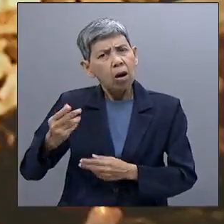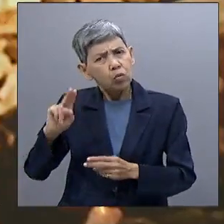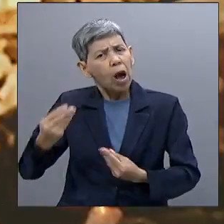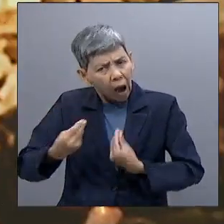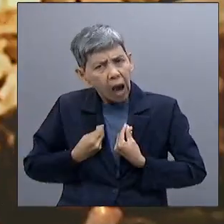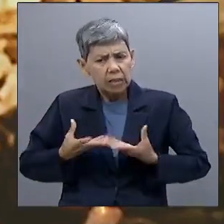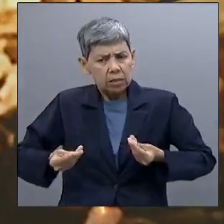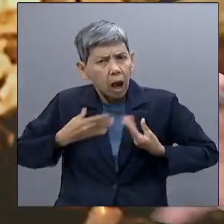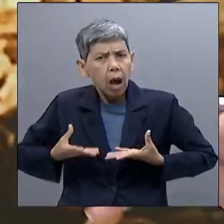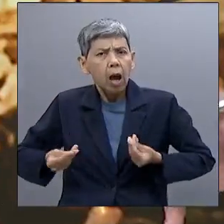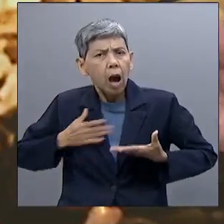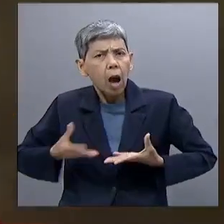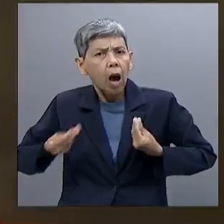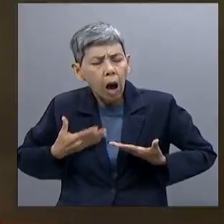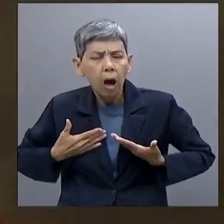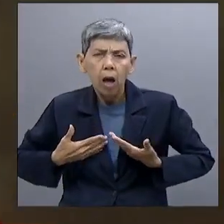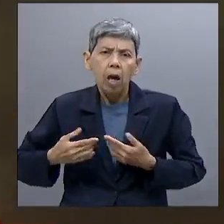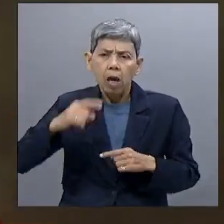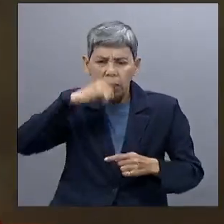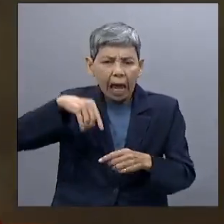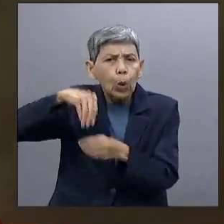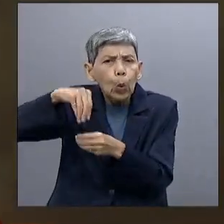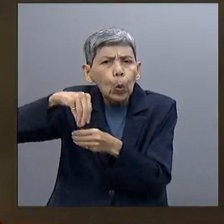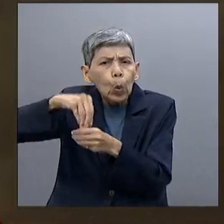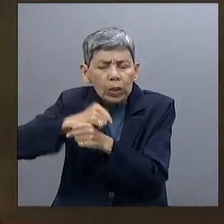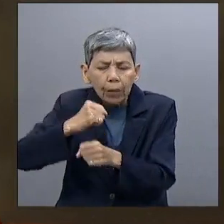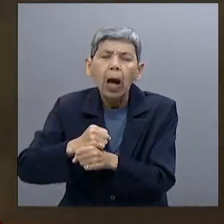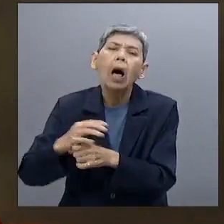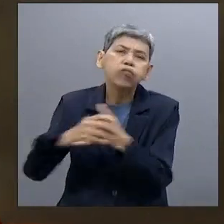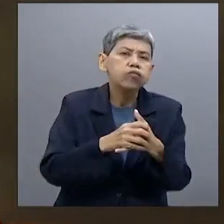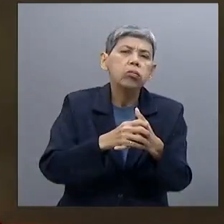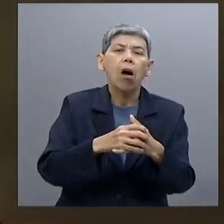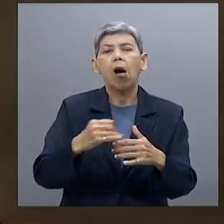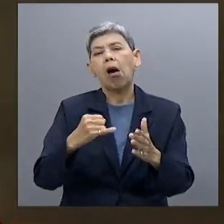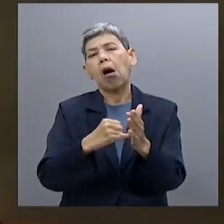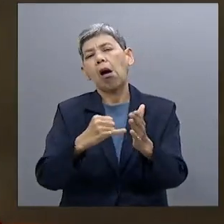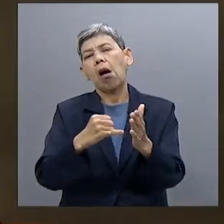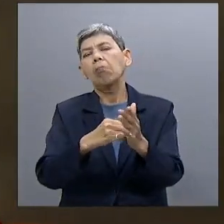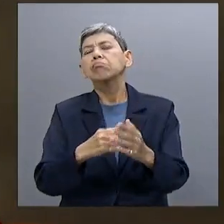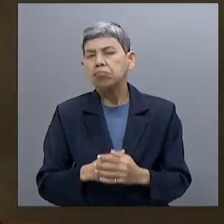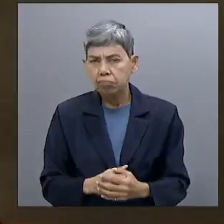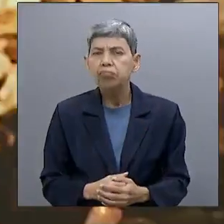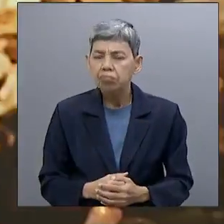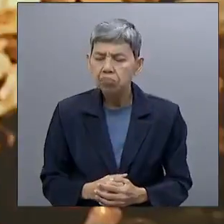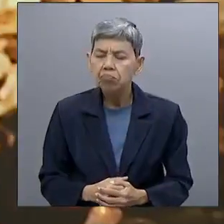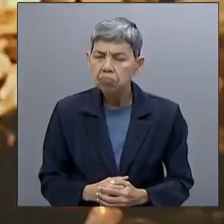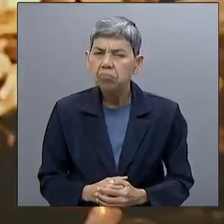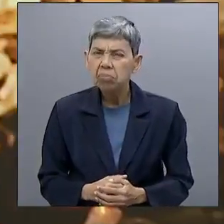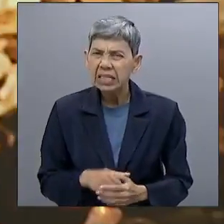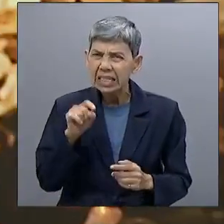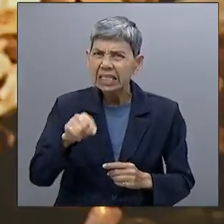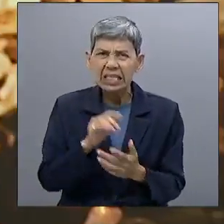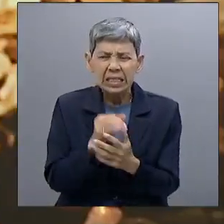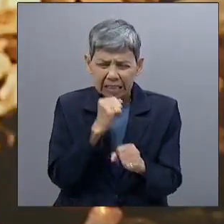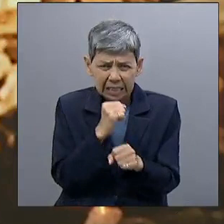ไปแล้วก็ต้องเป็นของเขาเนี่ย ทีนี้พอคนไทยยังทำงานอยู่ที่นั่นมันก็เลยเป็นความเสี่ยงที่เพิ่มมากขึ้นที่อาจจะทำให้ถูกจับตัวมา อันนี้แหละเมื่อยังท